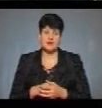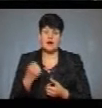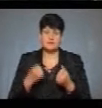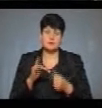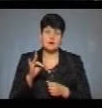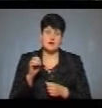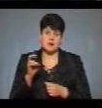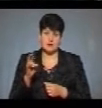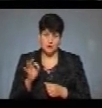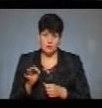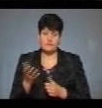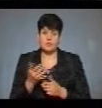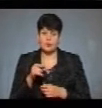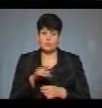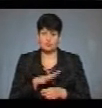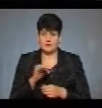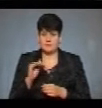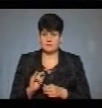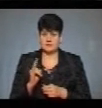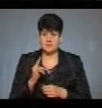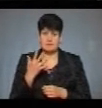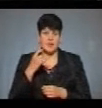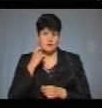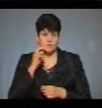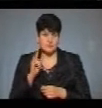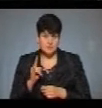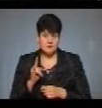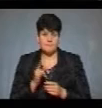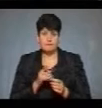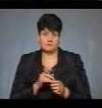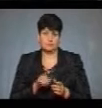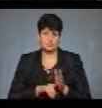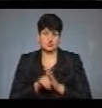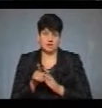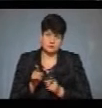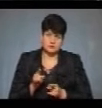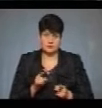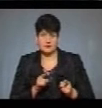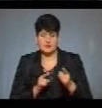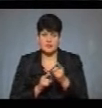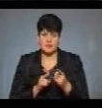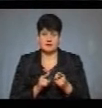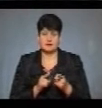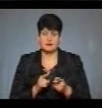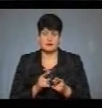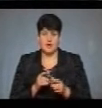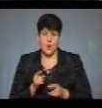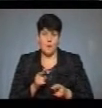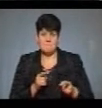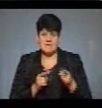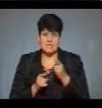Автомобіль «Рено», в якому знаходилася малолітня дитина 5-річна, пішов на обгін вантажного транспортного засобу, не впевнившись у тому,